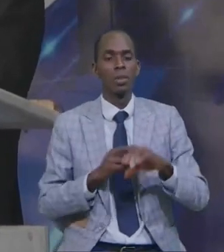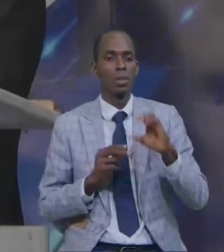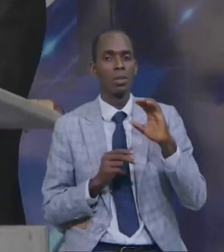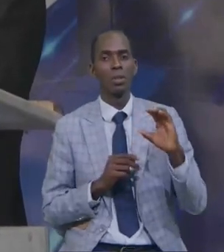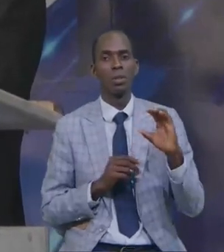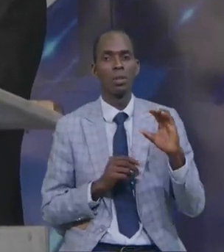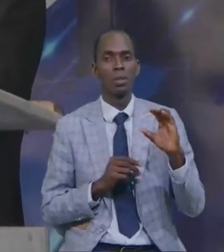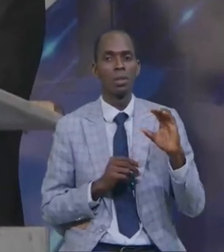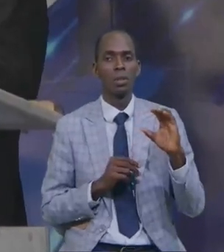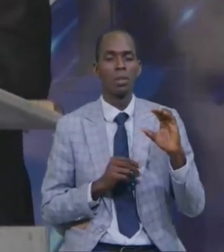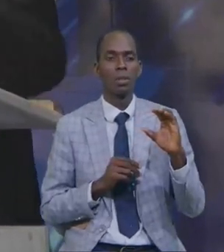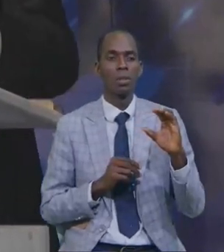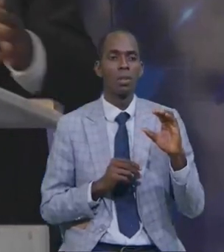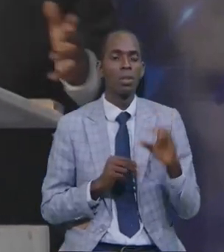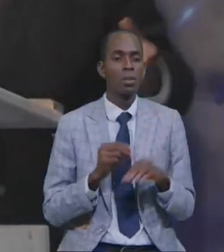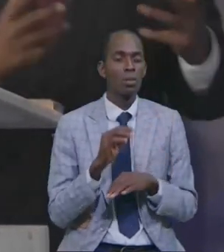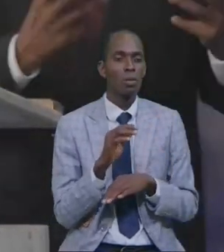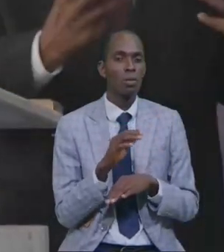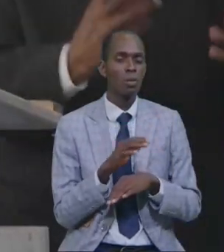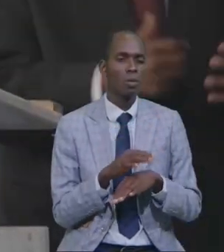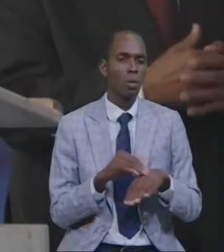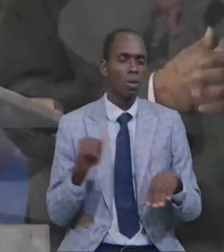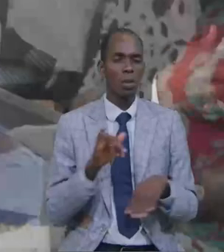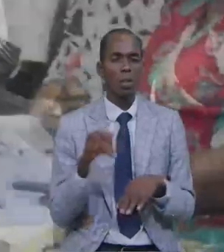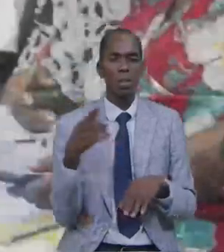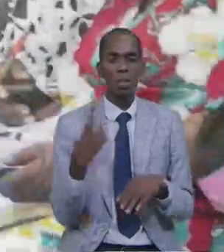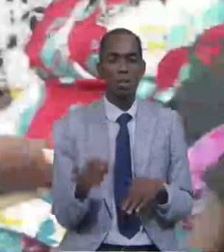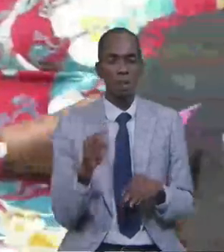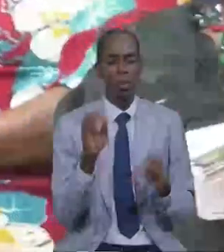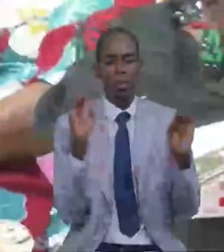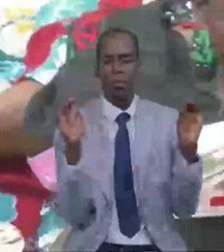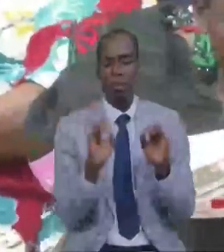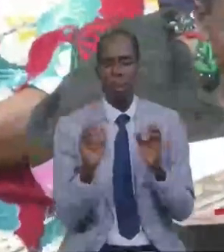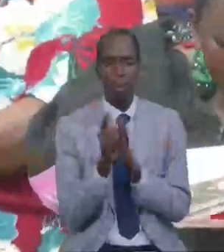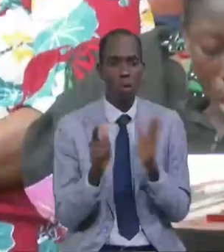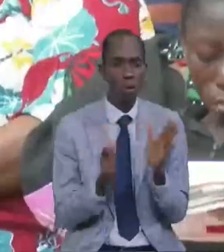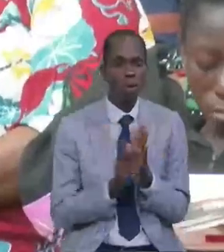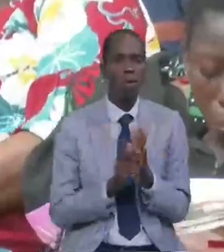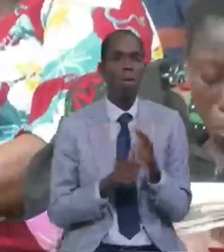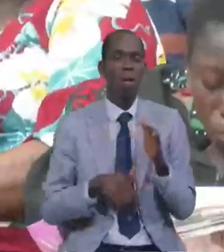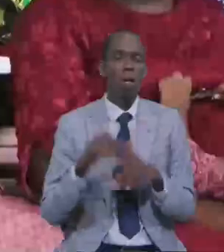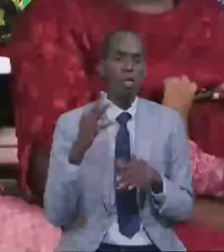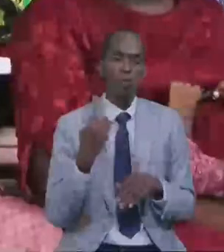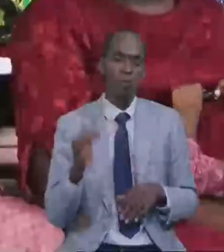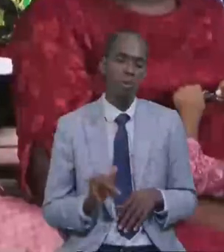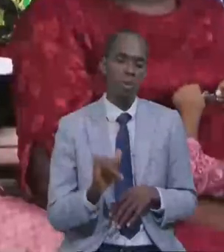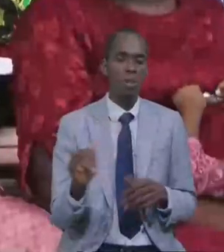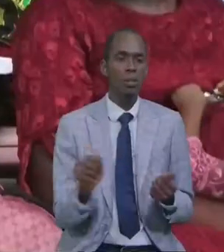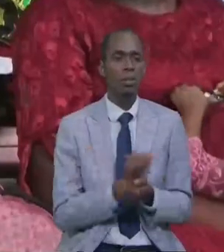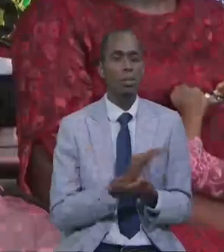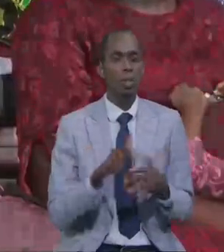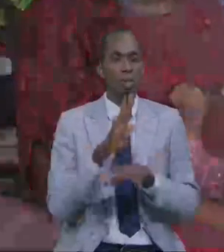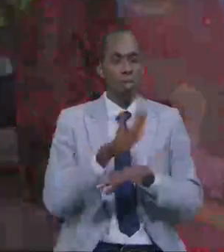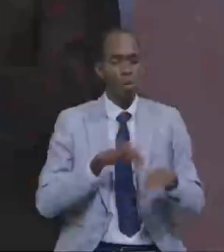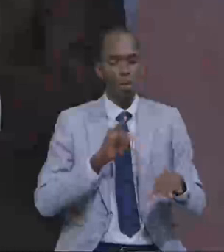ceux qui vivent dans le désordre, hors de la condamnation, appelés ceux qui vivent dans le désordre, ceux qui agissent comme s'il n'y avait pas de